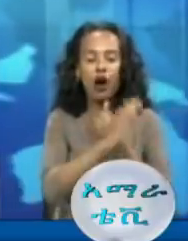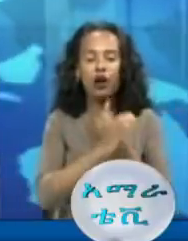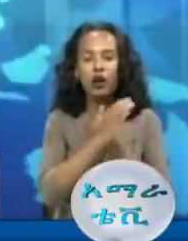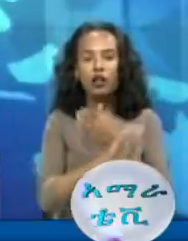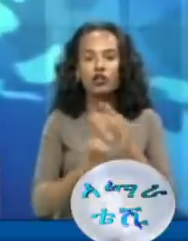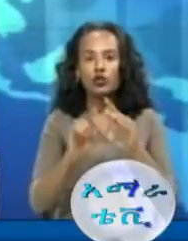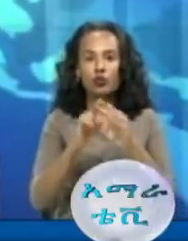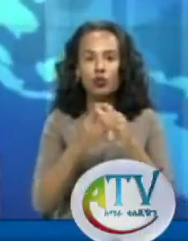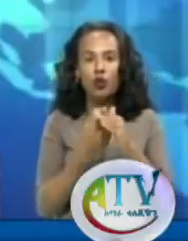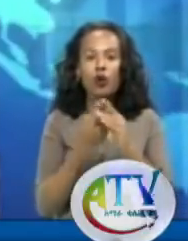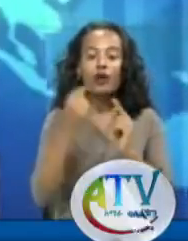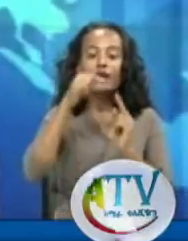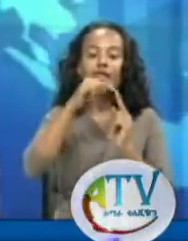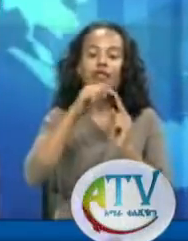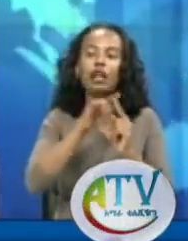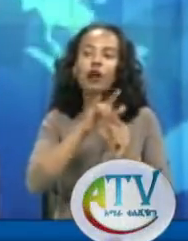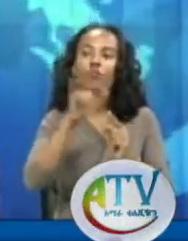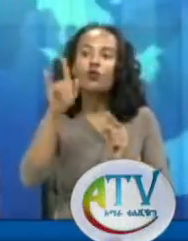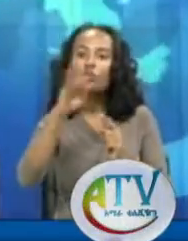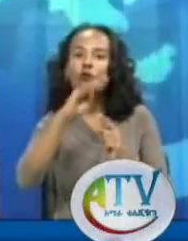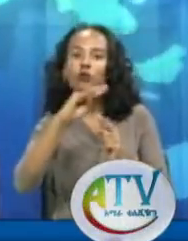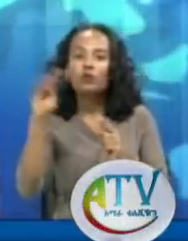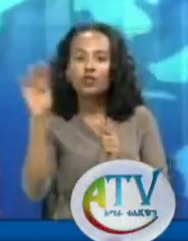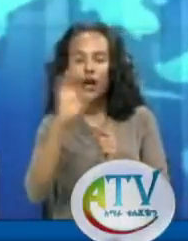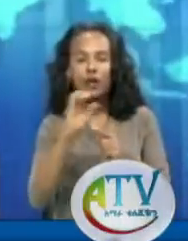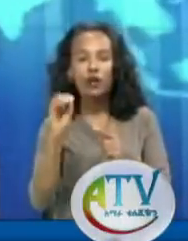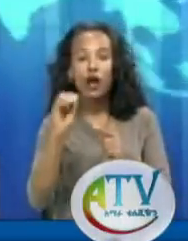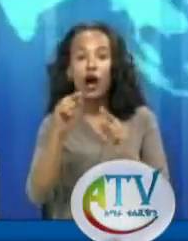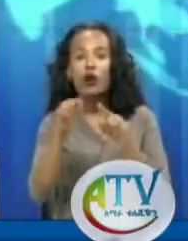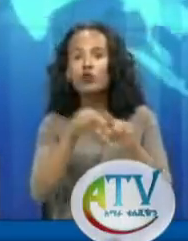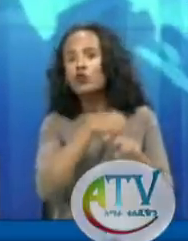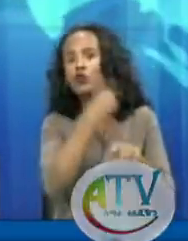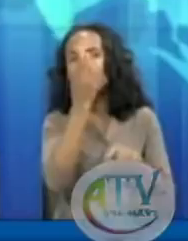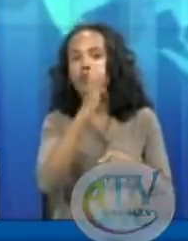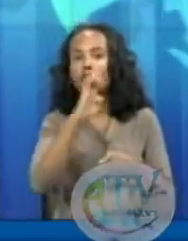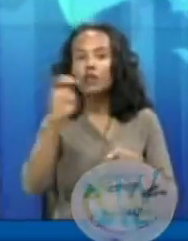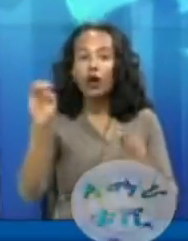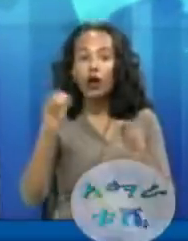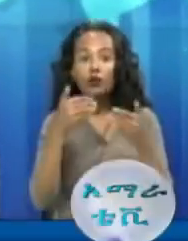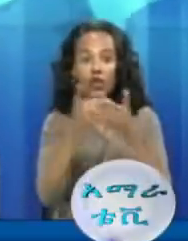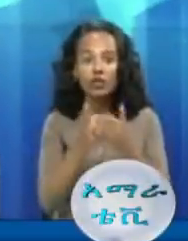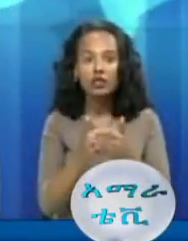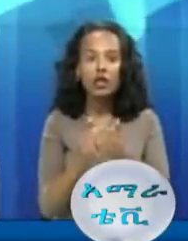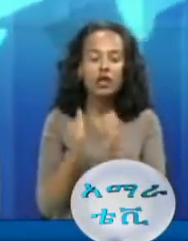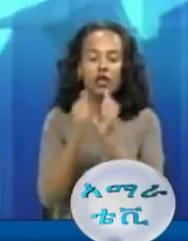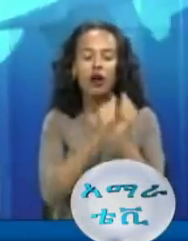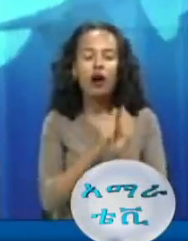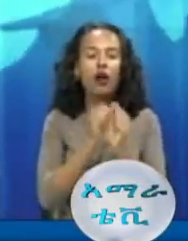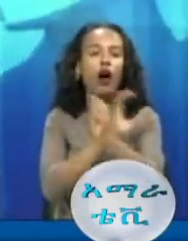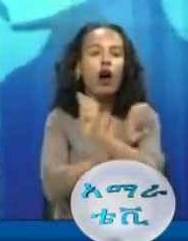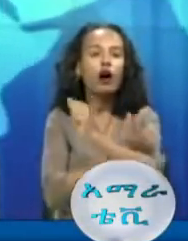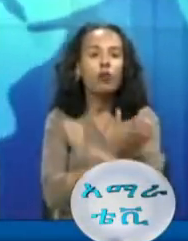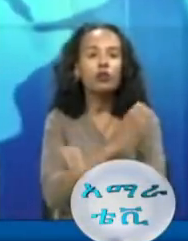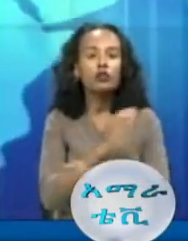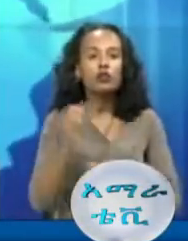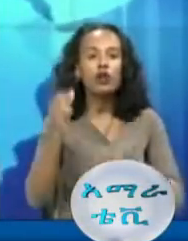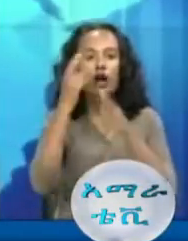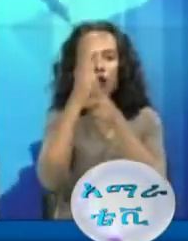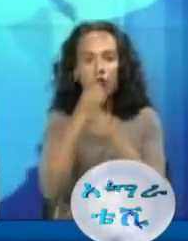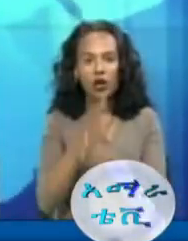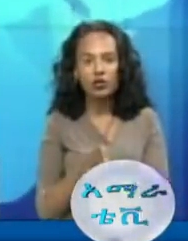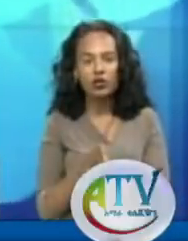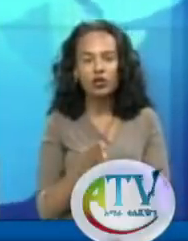ጀምሮ እስከ ሩቅ ምስራቅና ሩቅ ምዕራብ ሀገራት ድረስ የጋራ ጥቅማችንንና